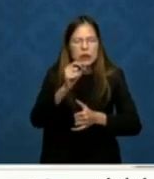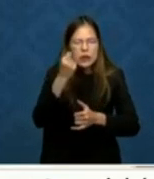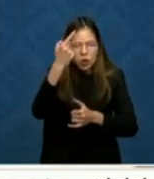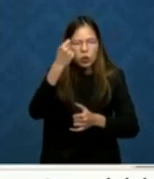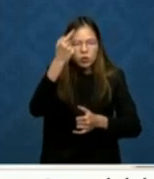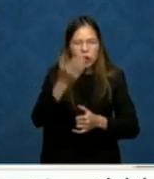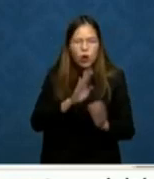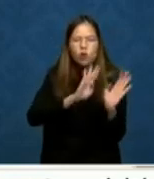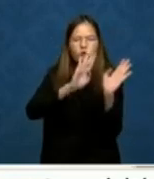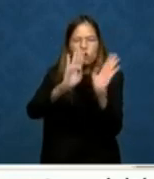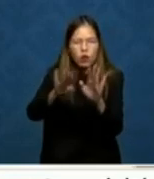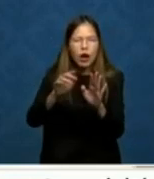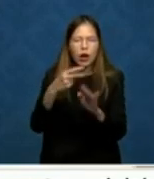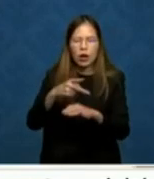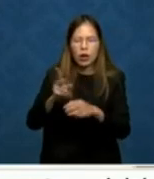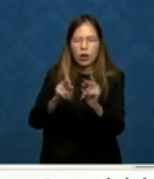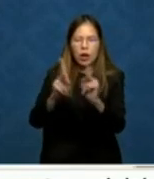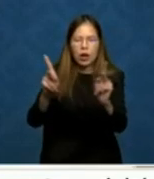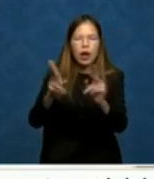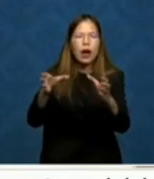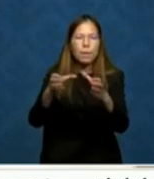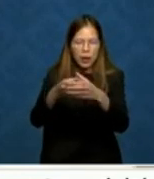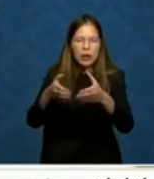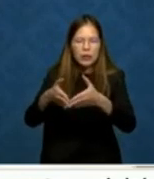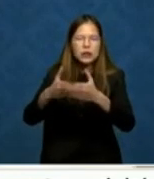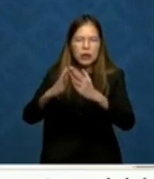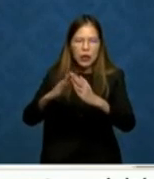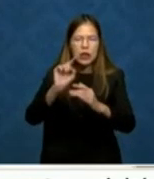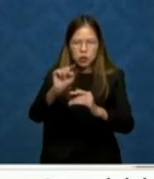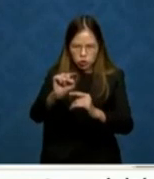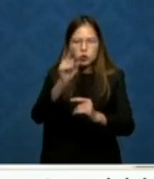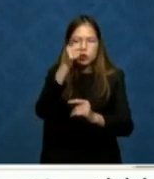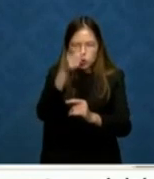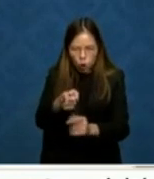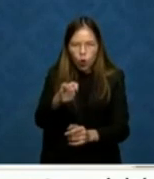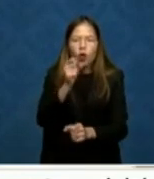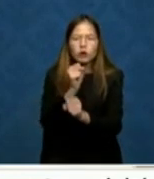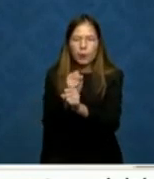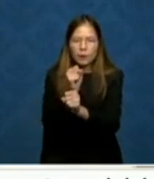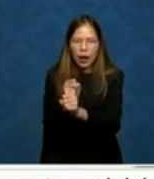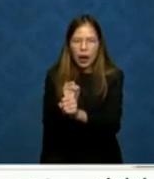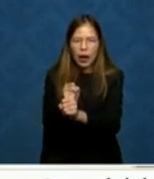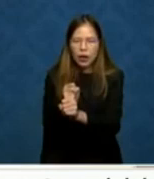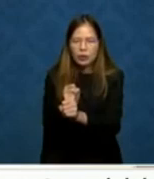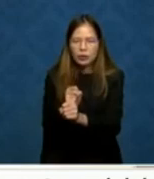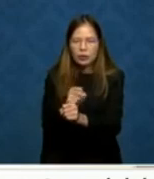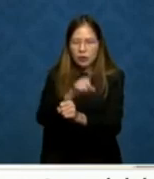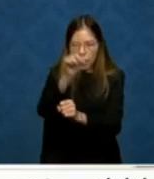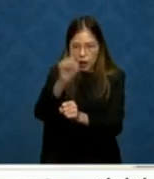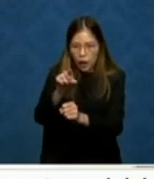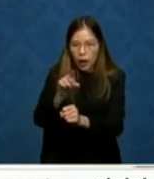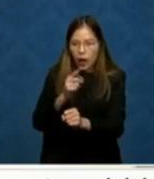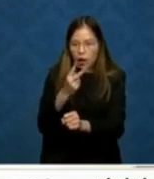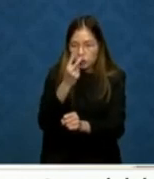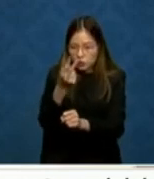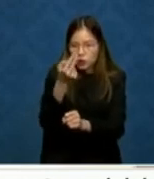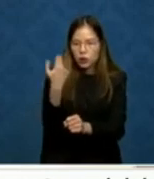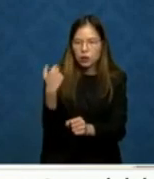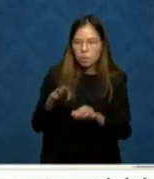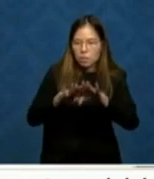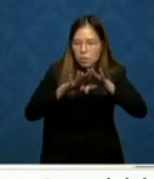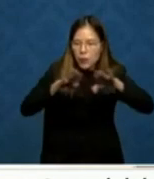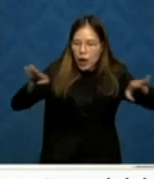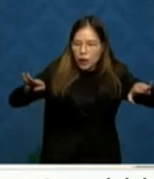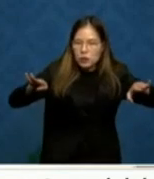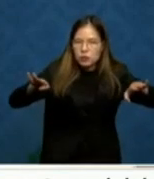จและฝากเป็นประเด็นที่กรรมาธิการที่จะตั้งต่อไปต้องมีการทำงานและตั้งข้อสังเกตว่ามาตรฐานของการ